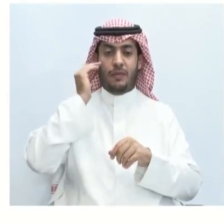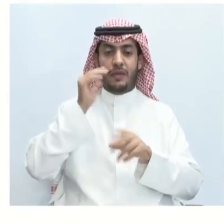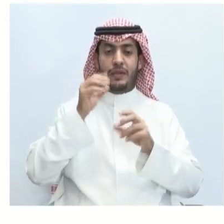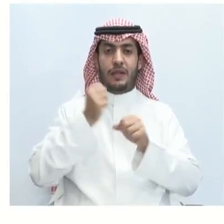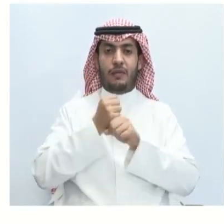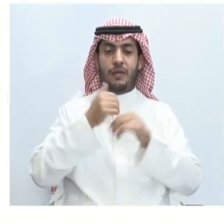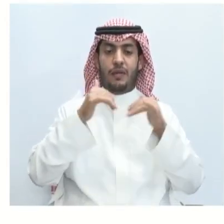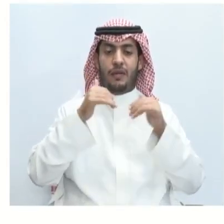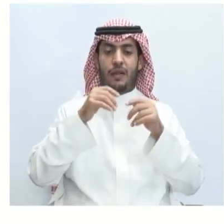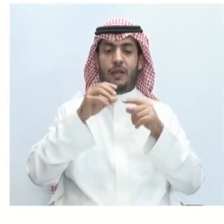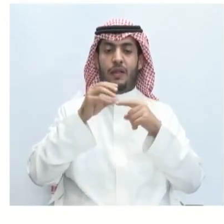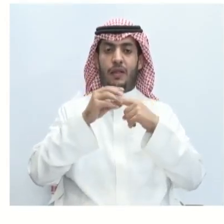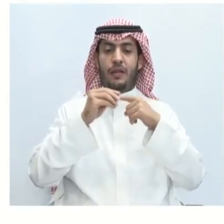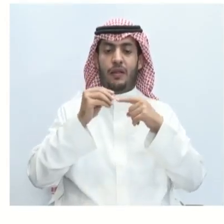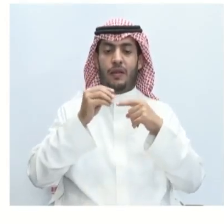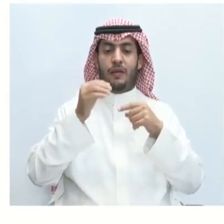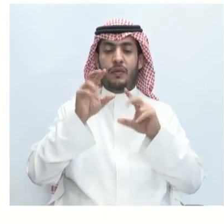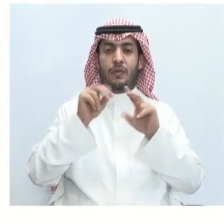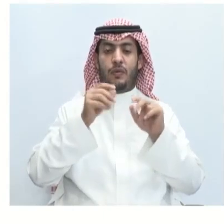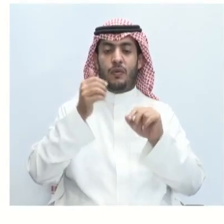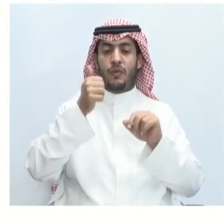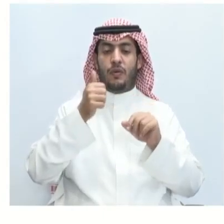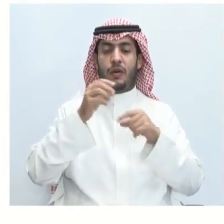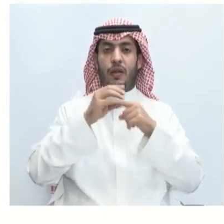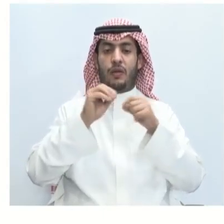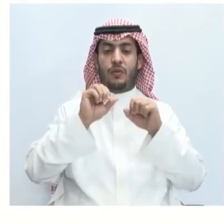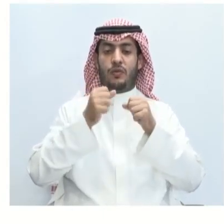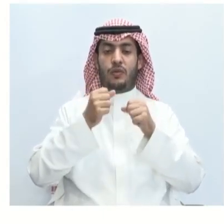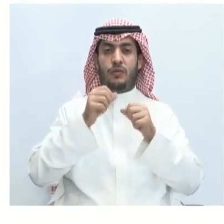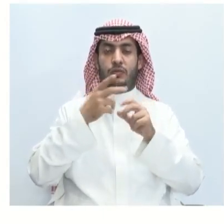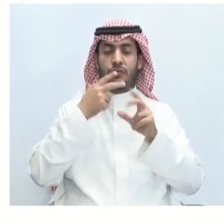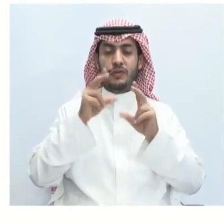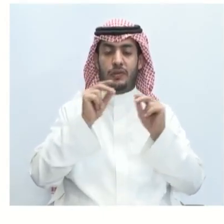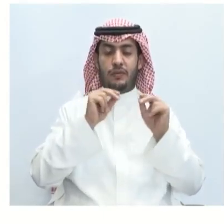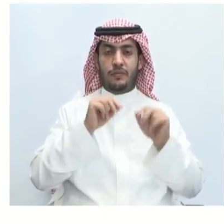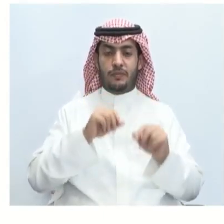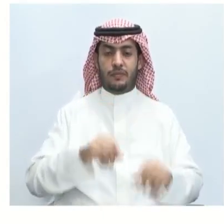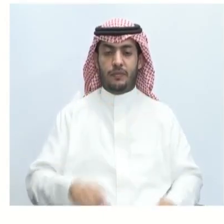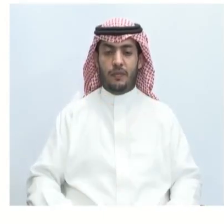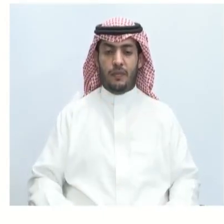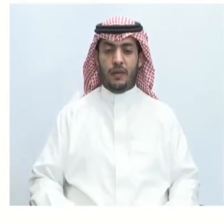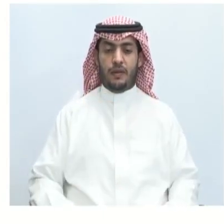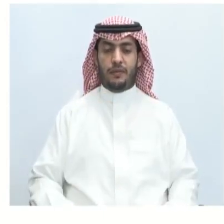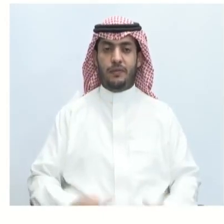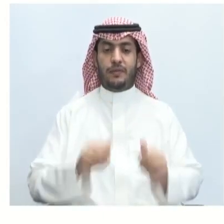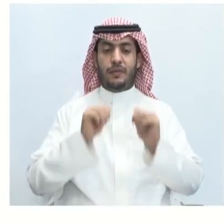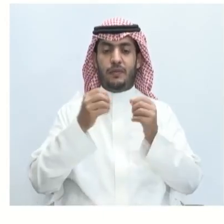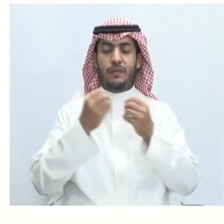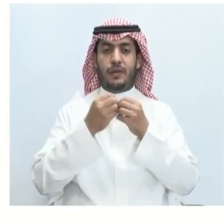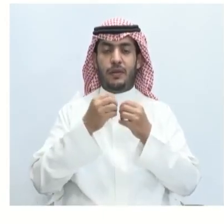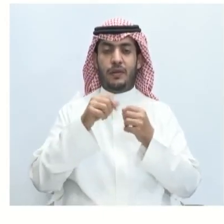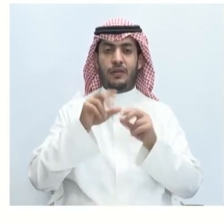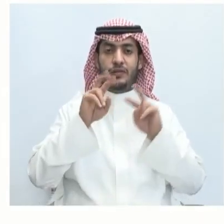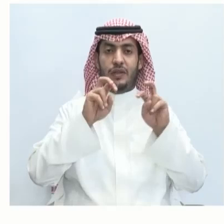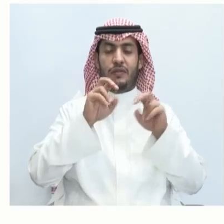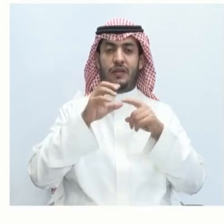النماذج لطرح الكسور المتشابهه كذلك اطرح كسورا متشابها اذا ننطلق واياكم مع درس